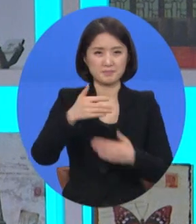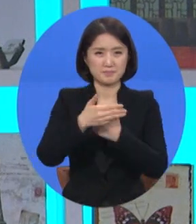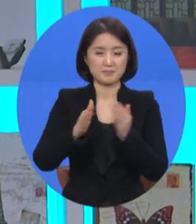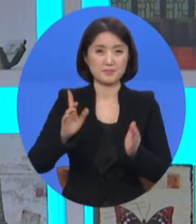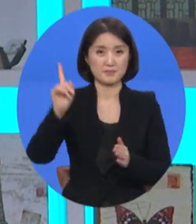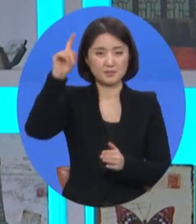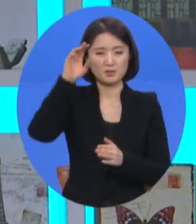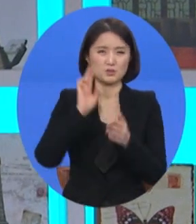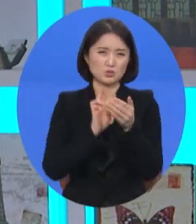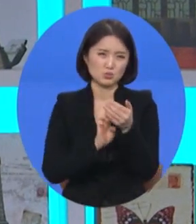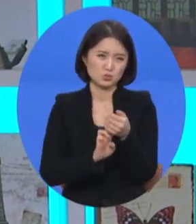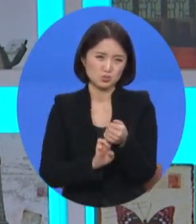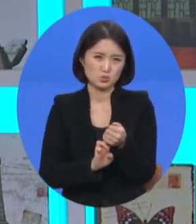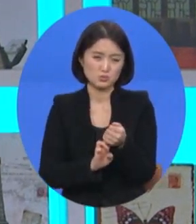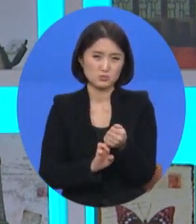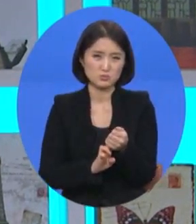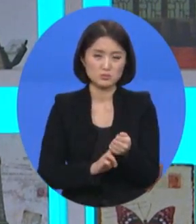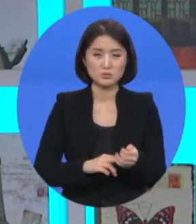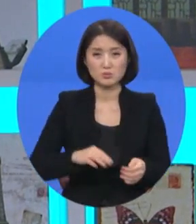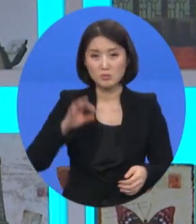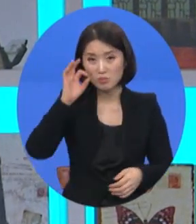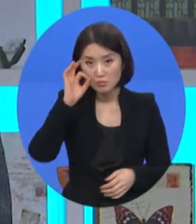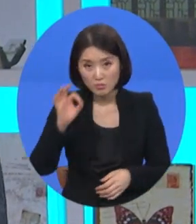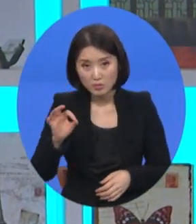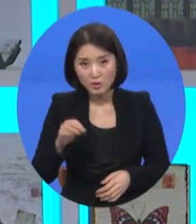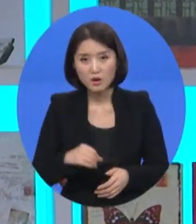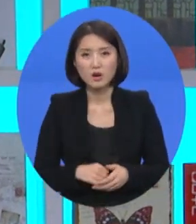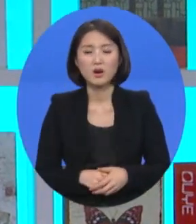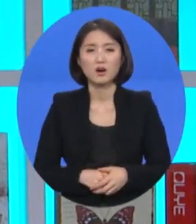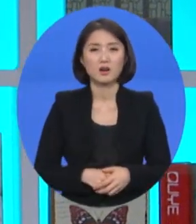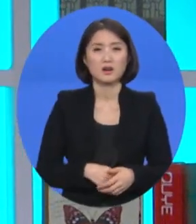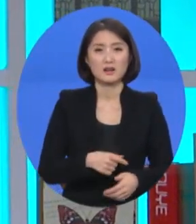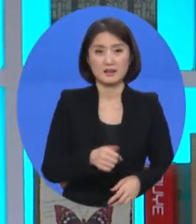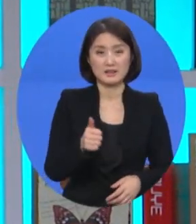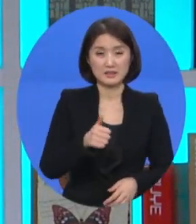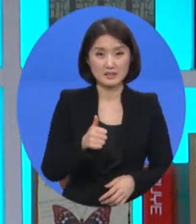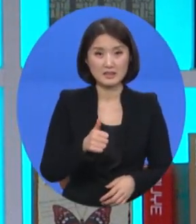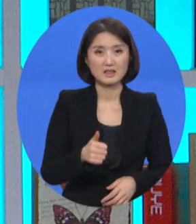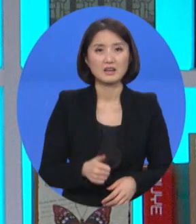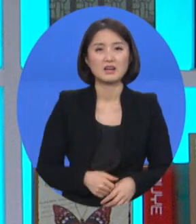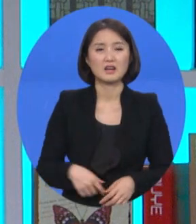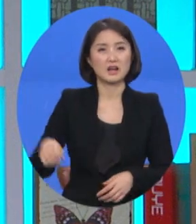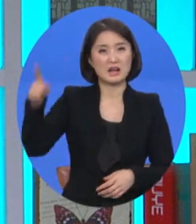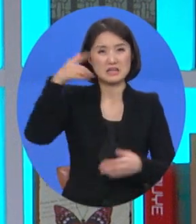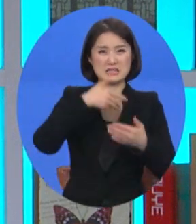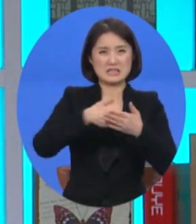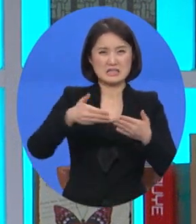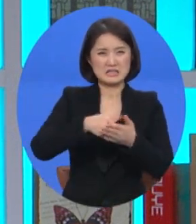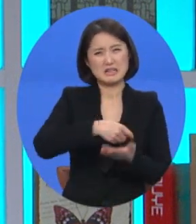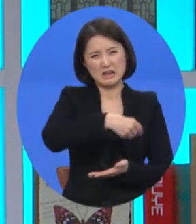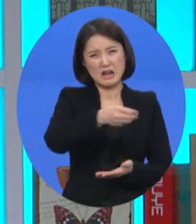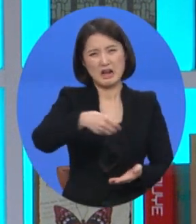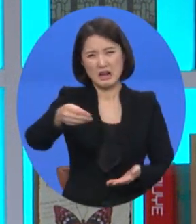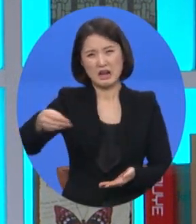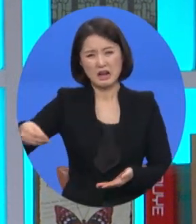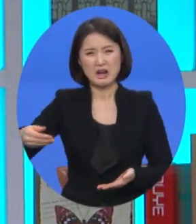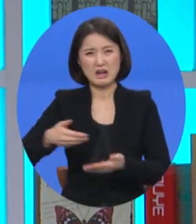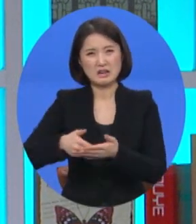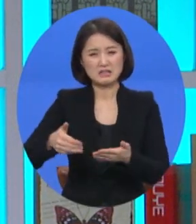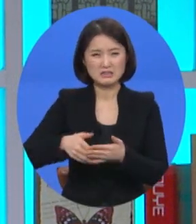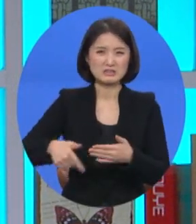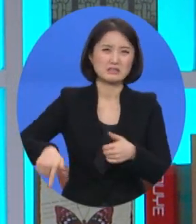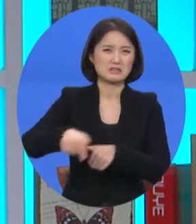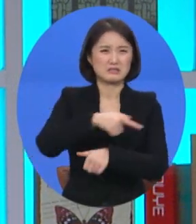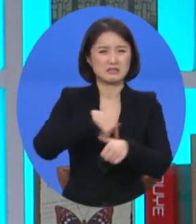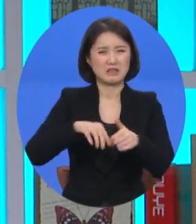올라가 봤더니 이 침식을 잊고 e 징 이라는 어린 아이가 그림을 그리고 있는 거에요 그만큼 침식을 잊을